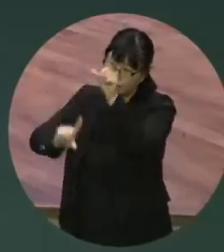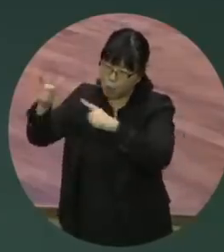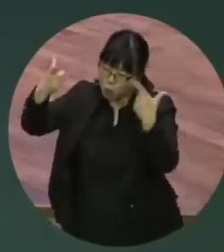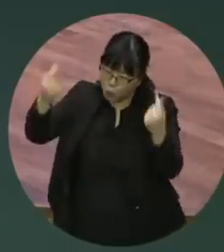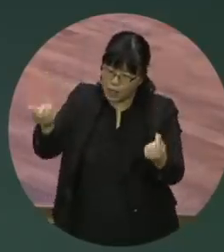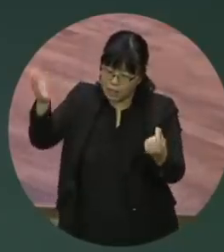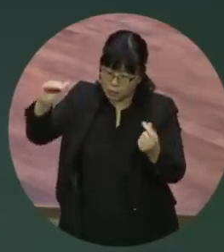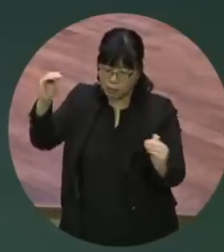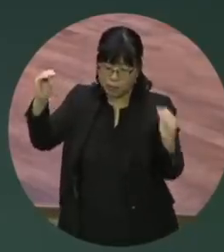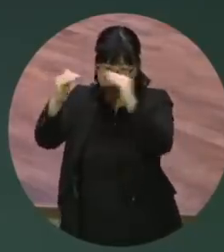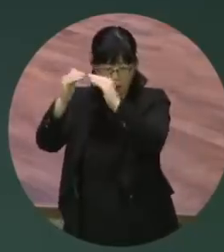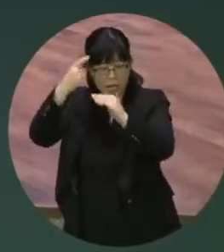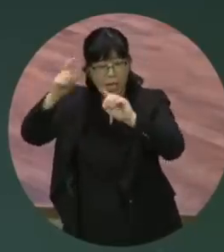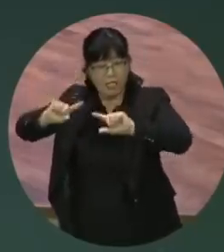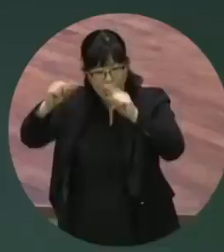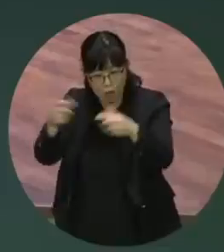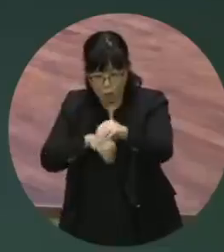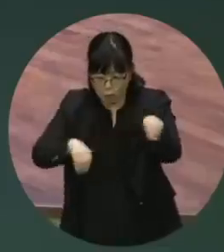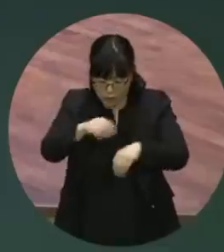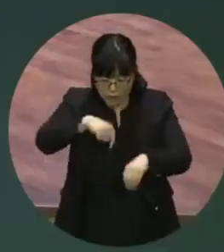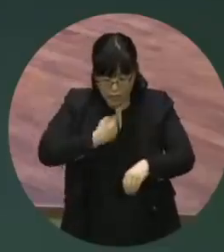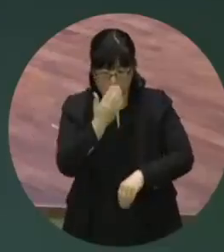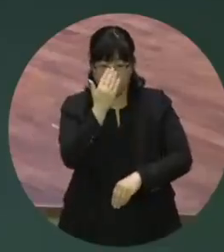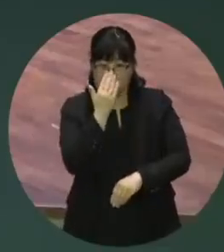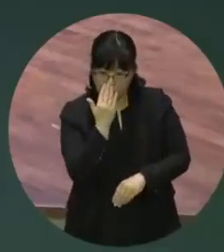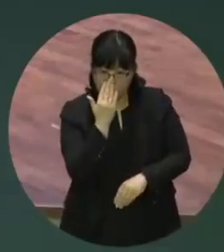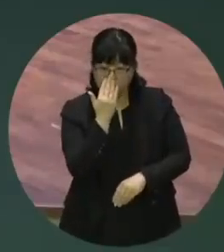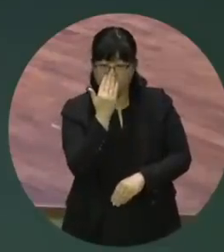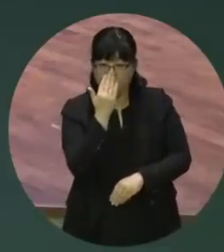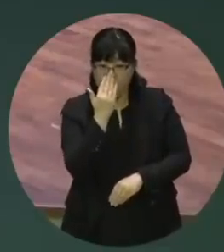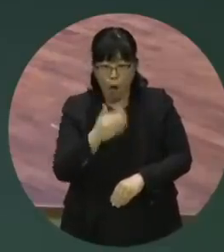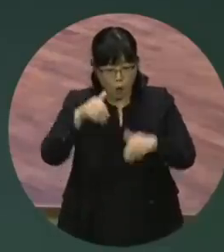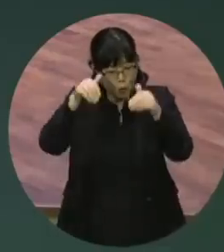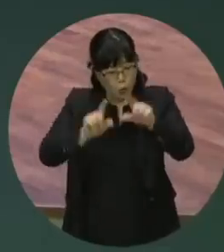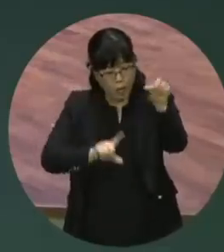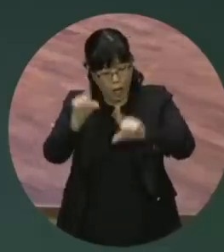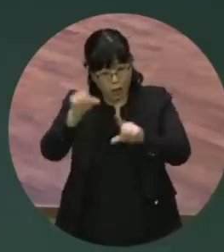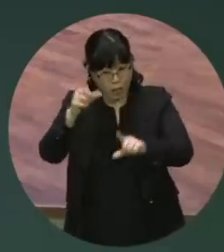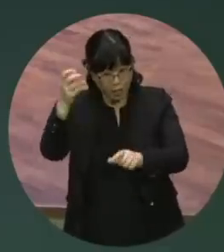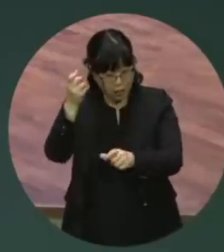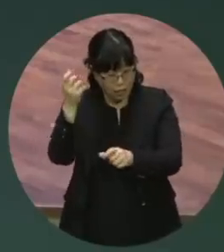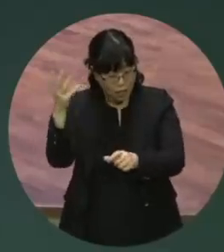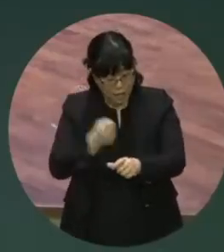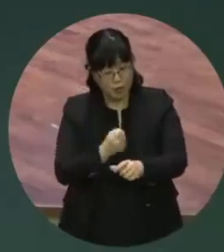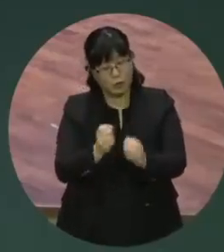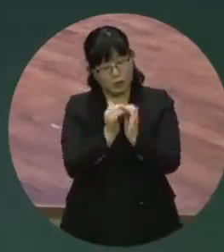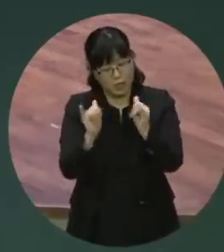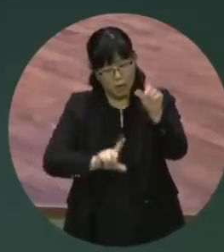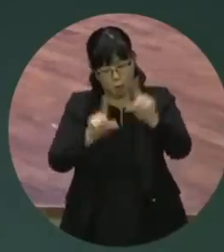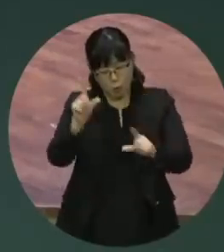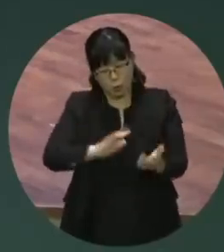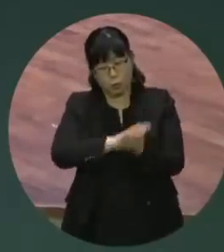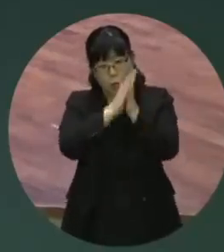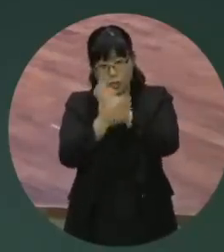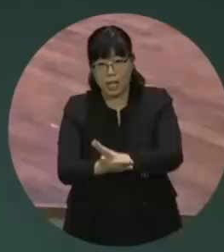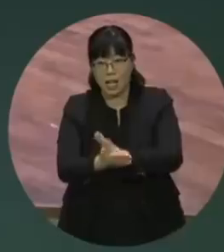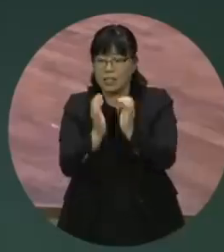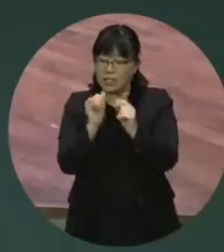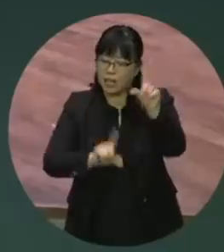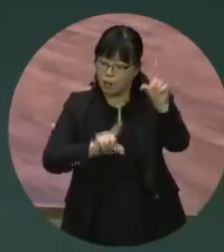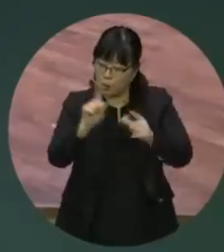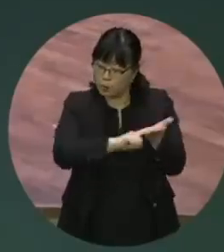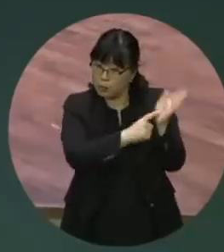것으로 여기지 아니하시고 오히려 자기를 비어 종의 행체를 가지사 사람과 같이 되셨고 사람의 모양으로